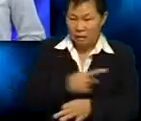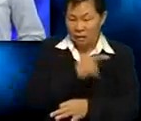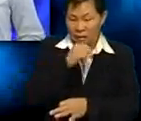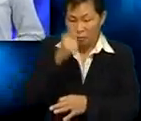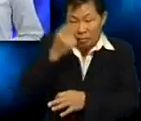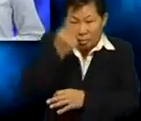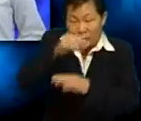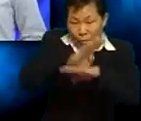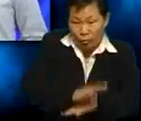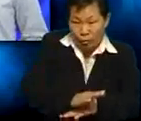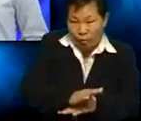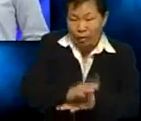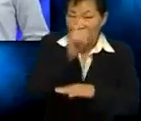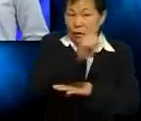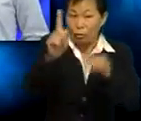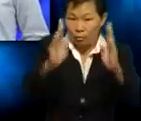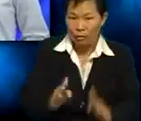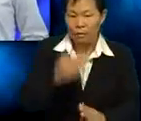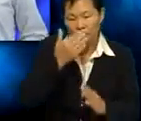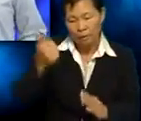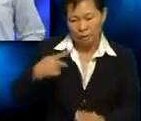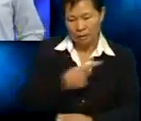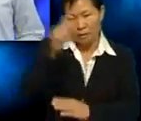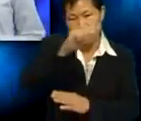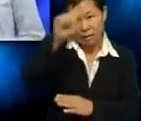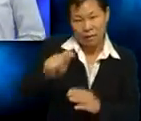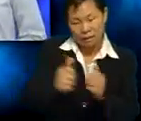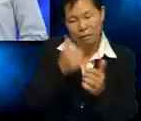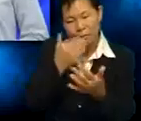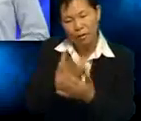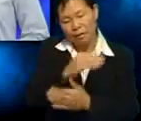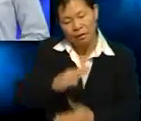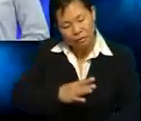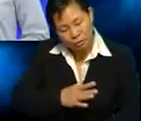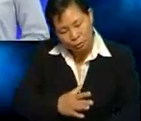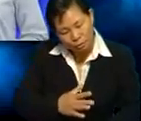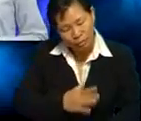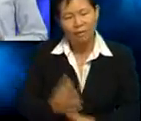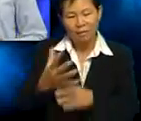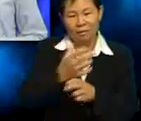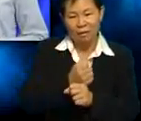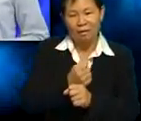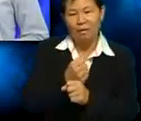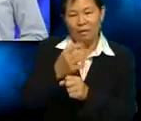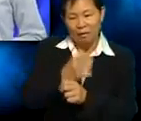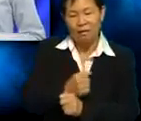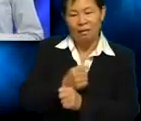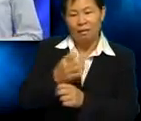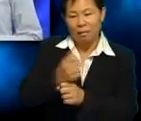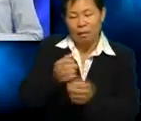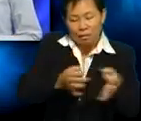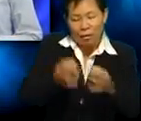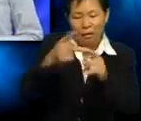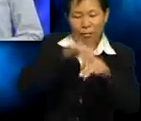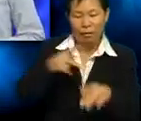tidak memahami budaya sesuatu bangsa, eloklah kita bertanya dengan baik dan sopan agar mereka dapat menerangkan kepada kita